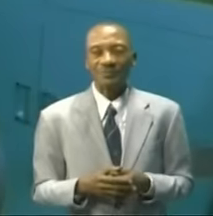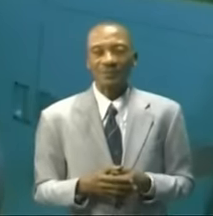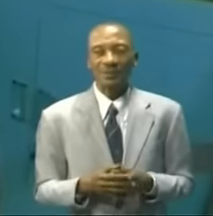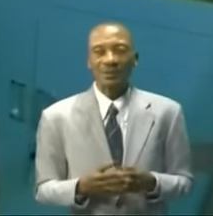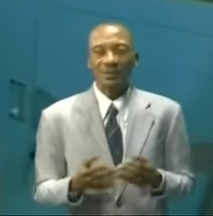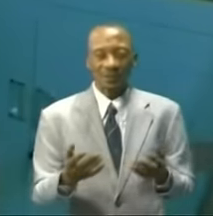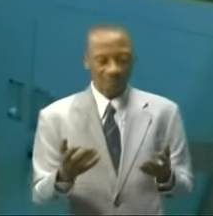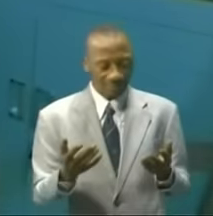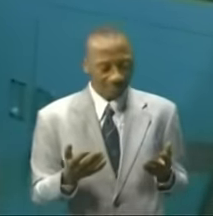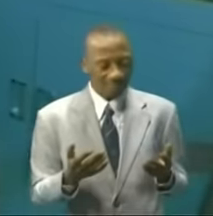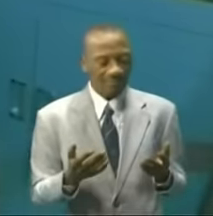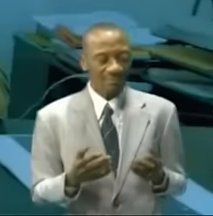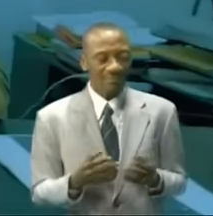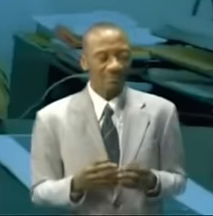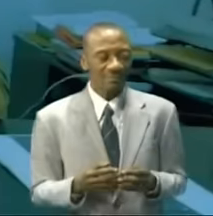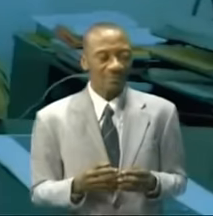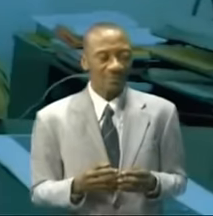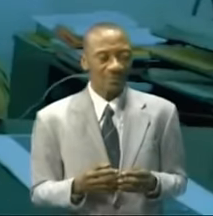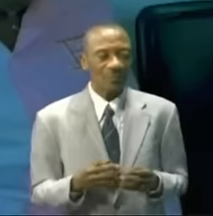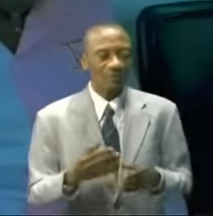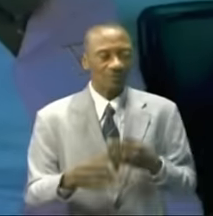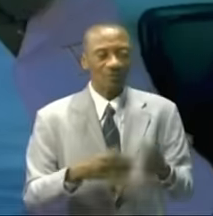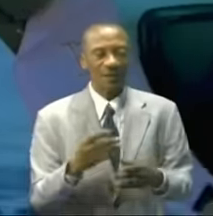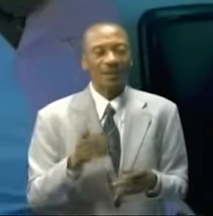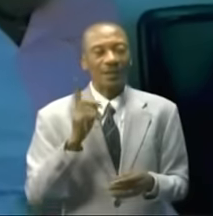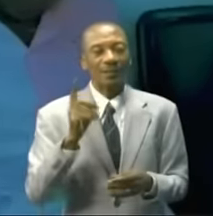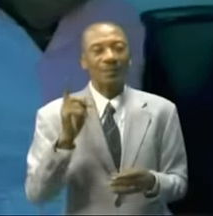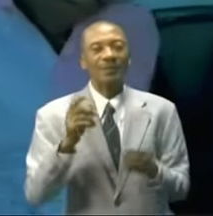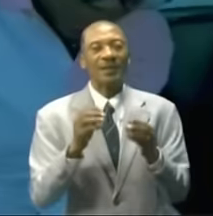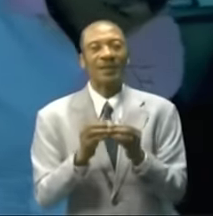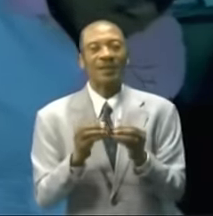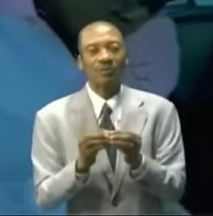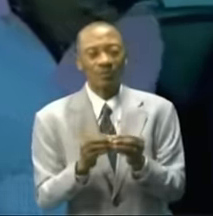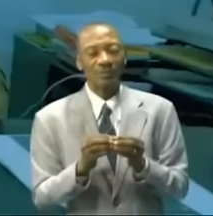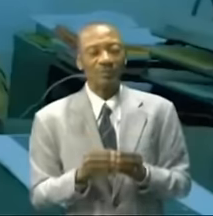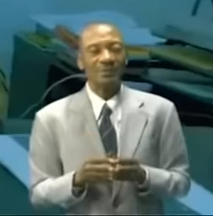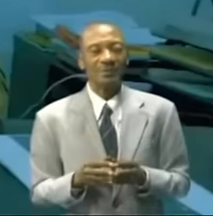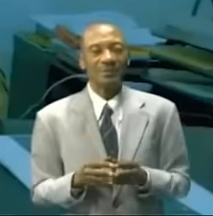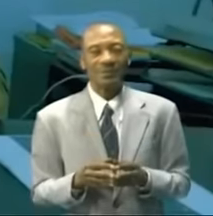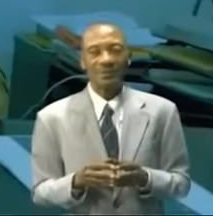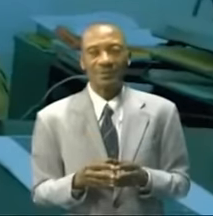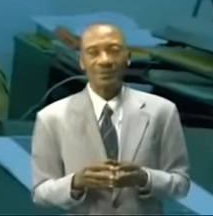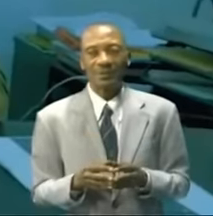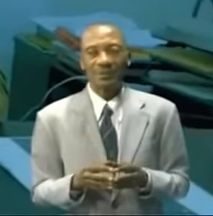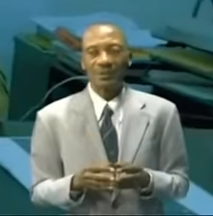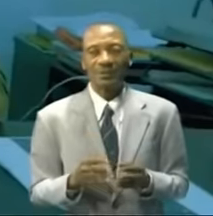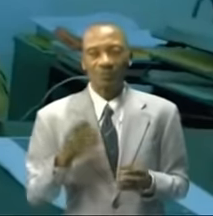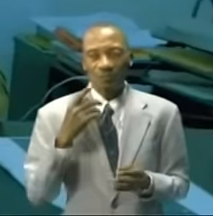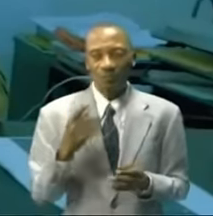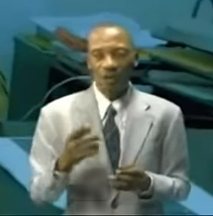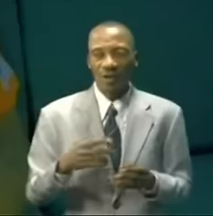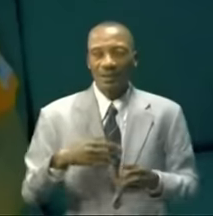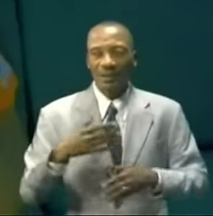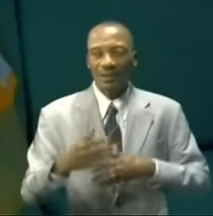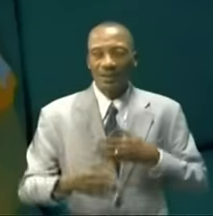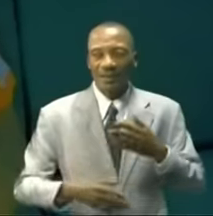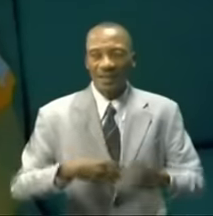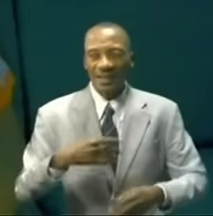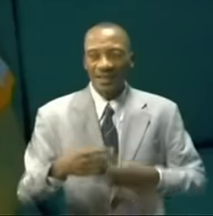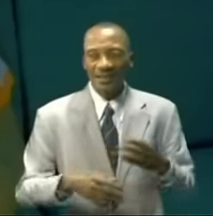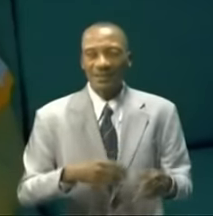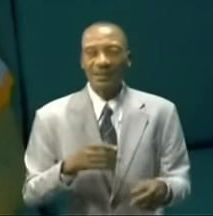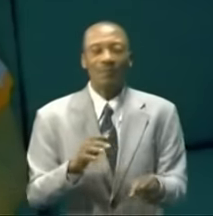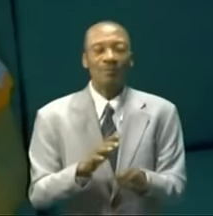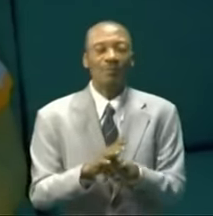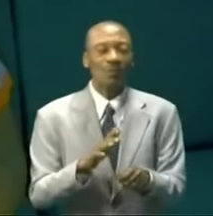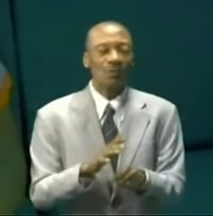assignations. Mais pour le premier semestre 2024, nous avons réalisé plus ou moins 70% de